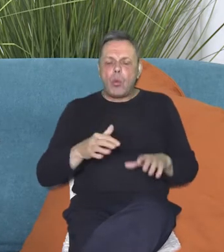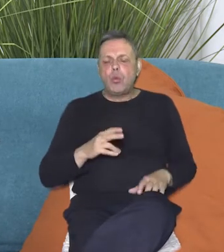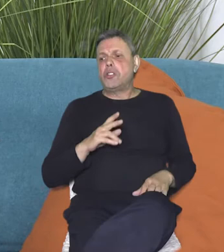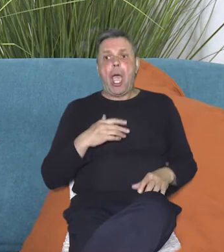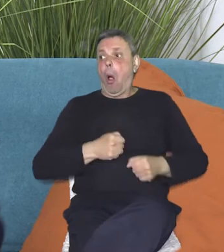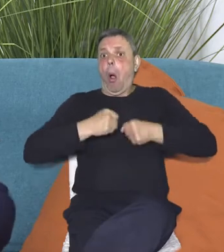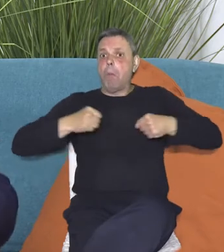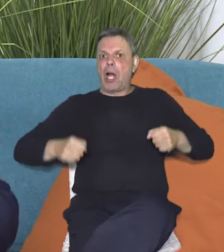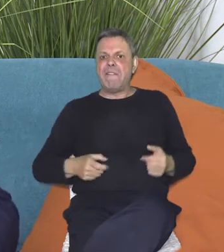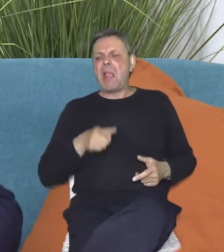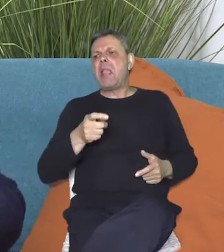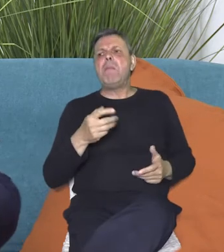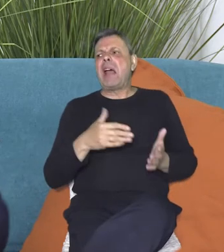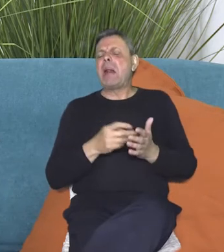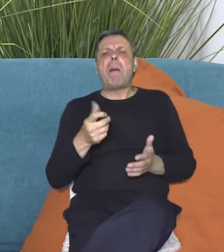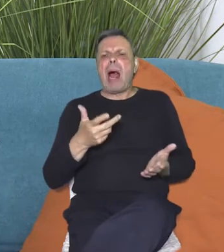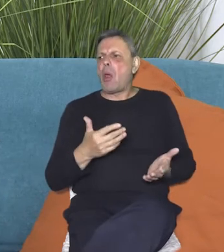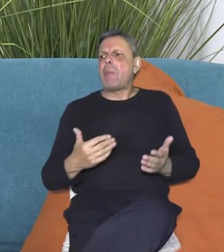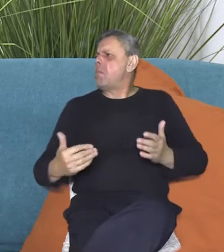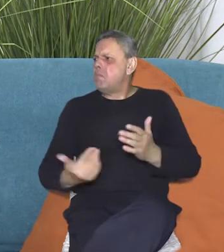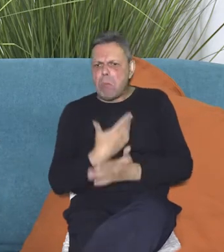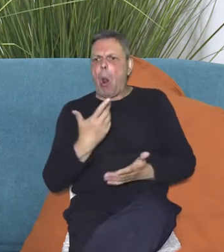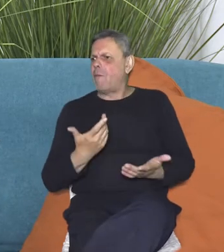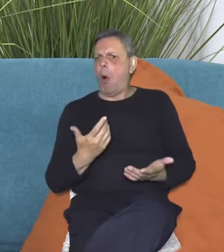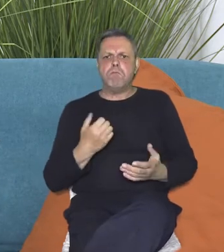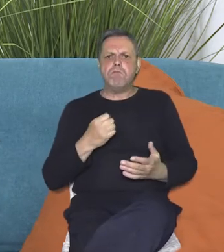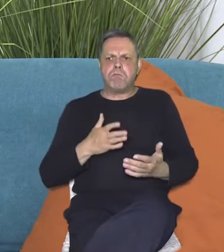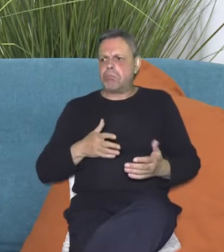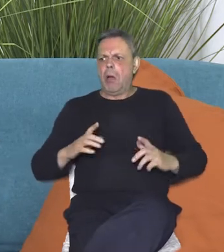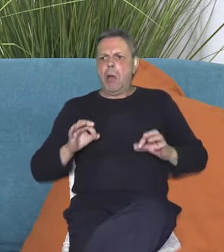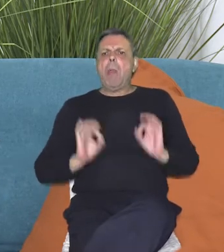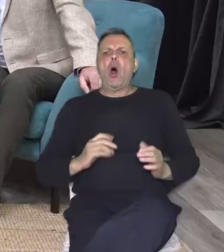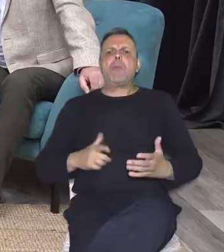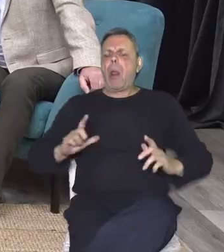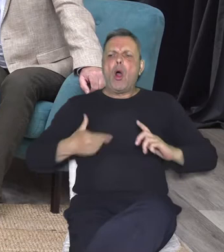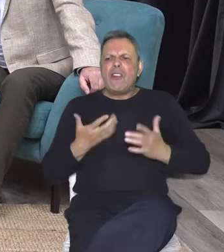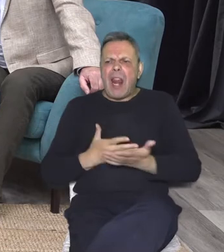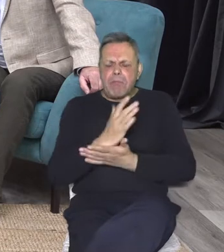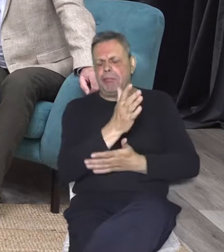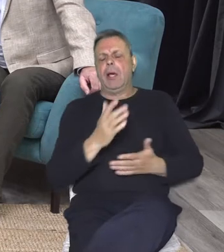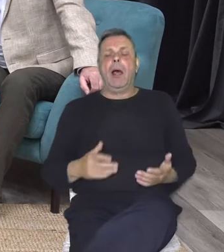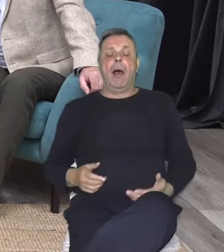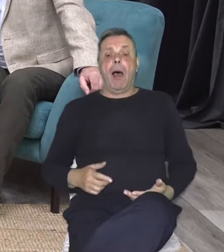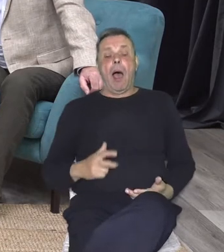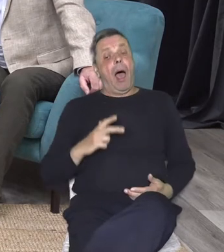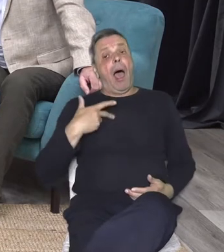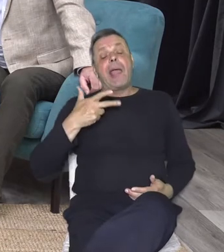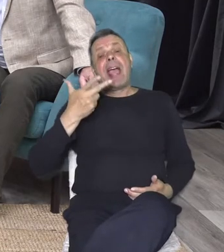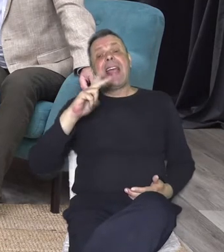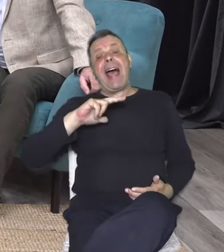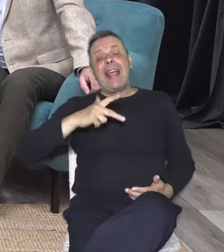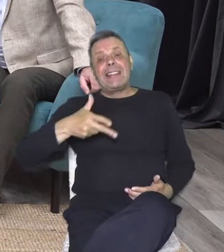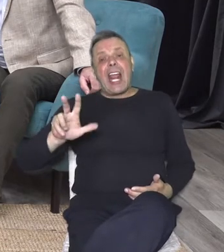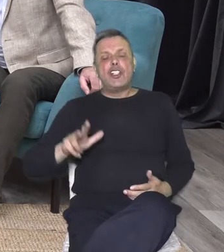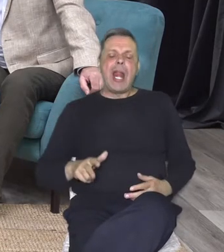odlično oporavi i njima treba malo onda da bi ponovno uspostavili svoje funkcioniranje i motorike i razmišljanje i svega ostalog. A